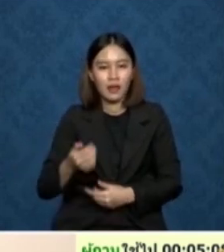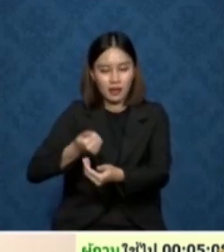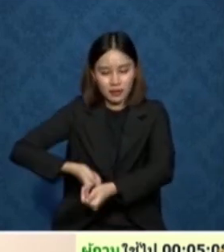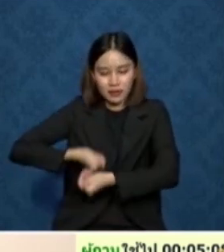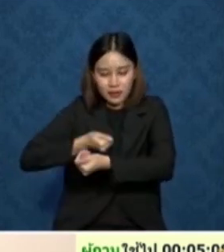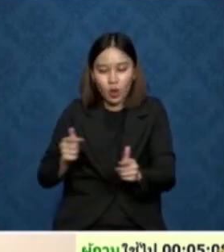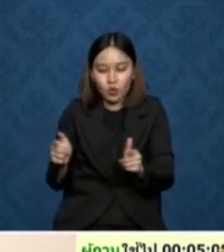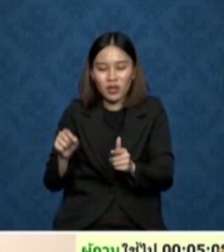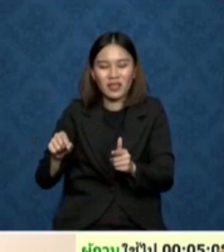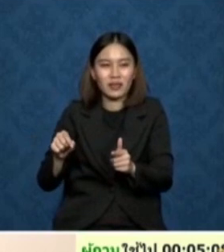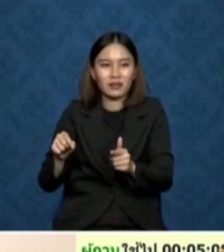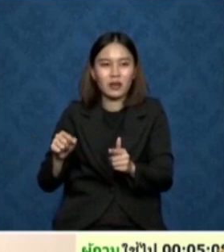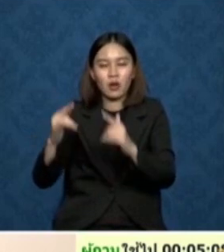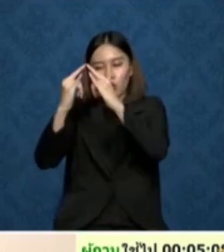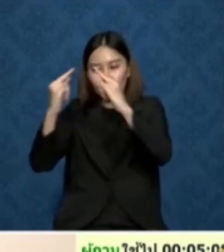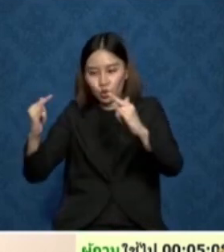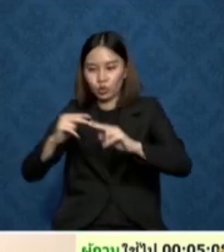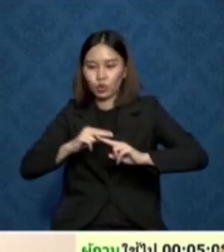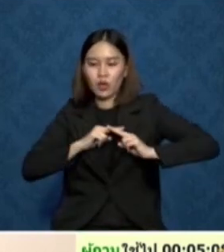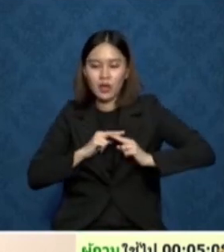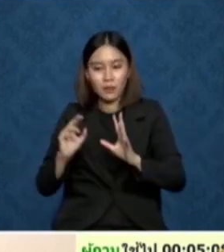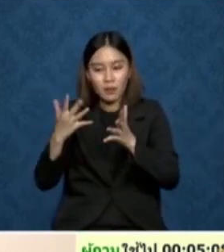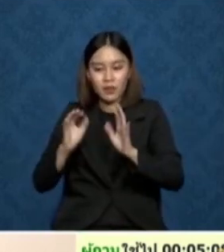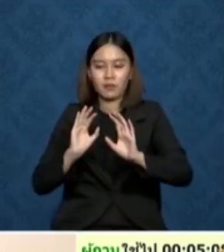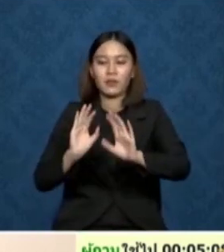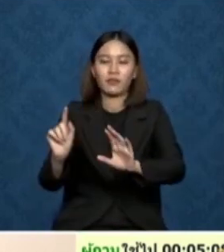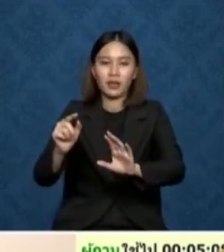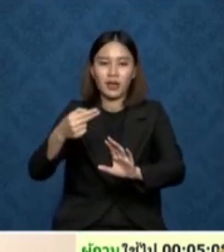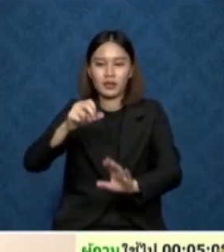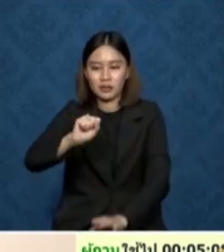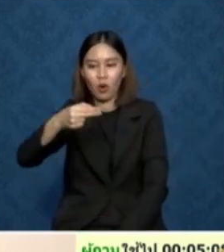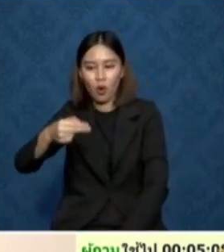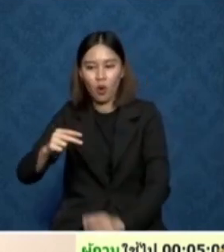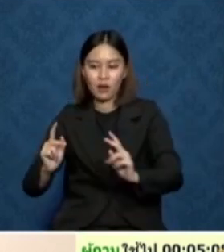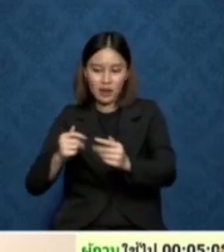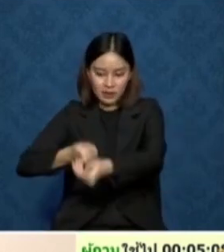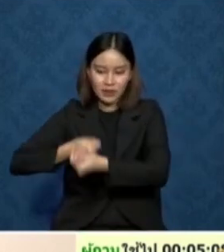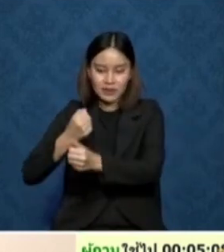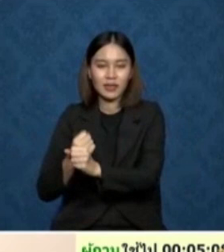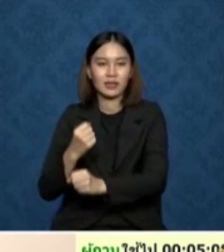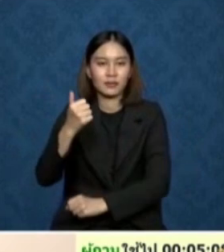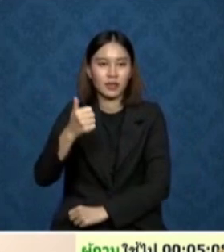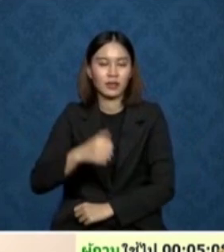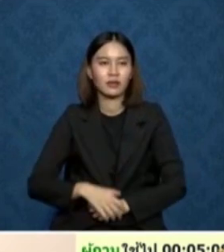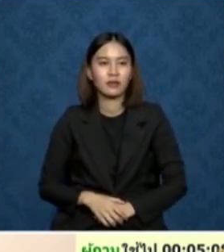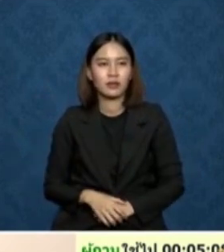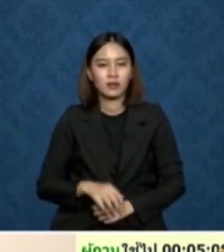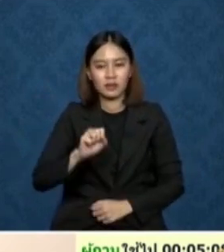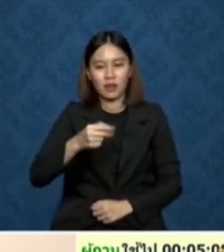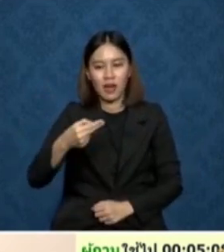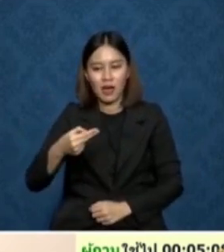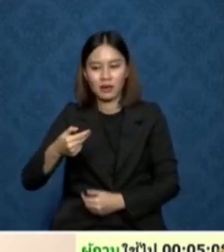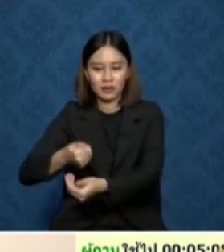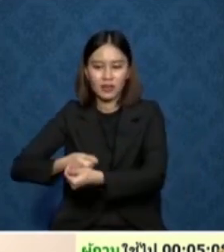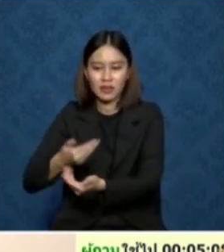algia online น้อยที่ไม่มียงฉากตัเองเอาไปฝากที่สากร กเครื่้ก็ไดักรเคารเสร็ theoreticaleraldได้